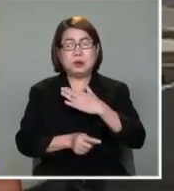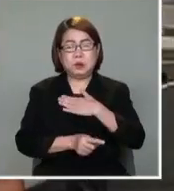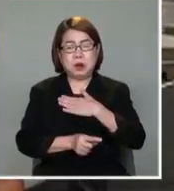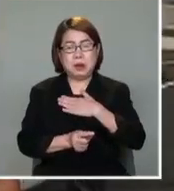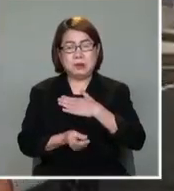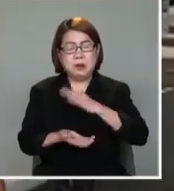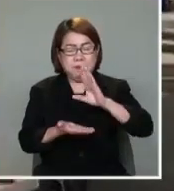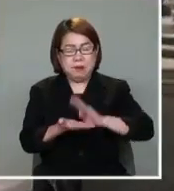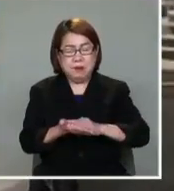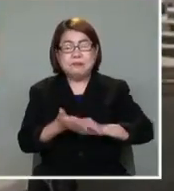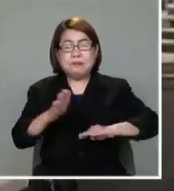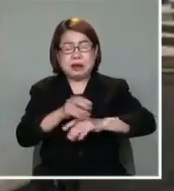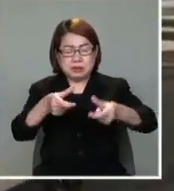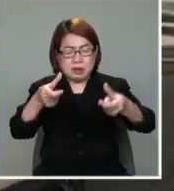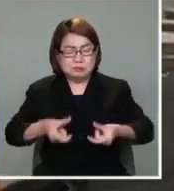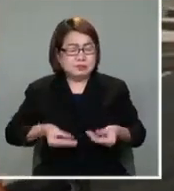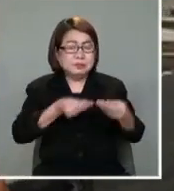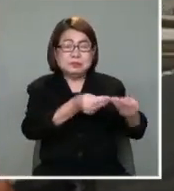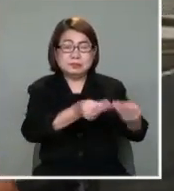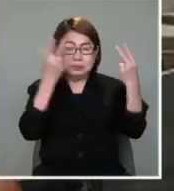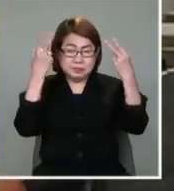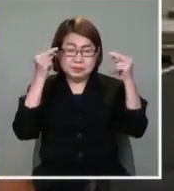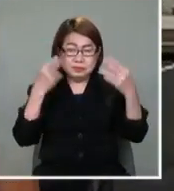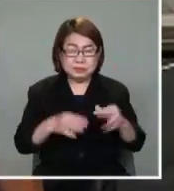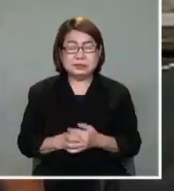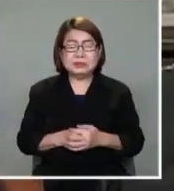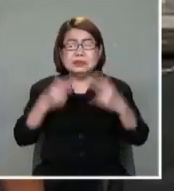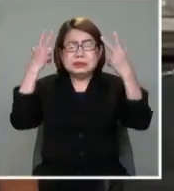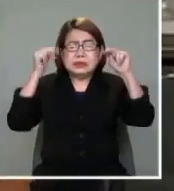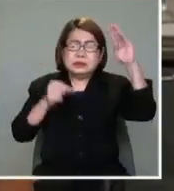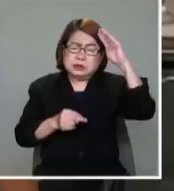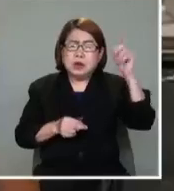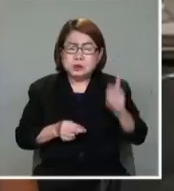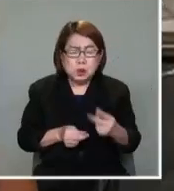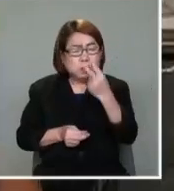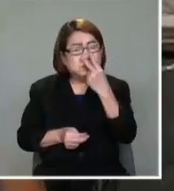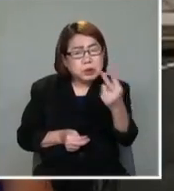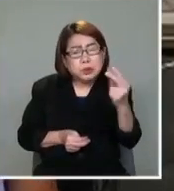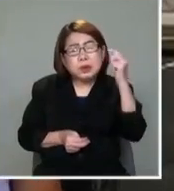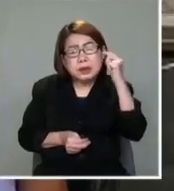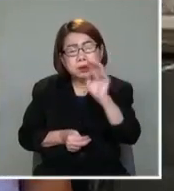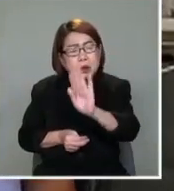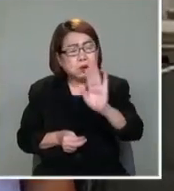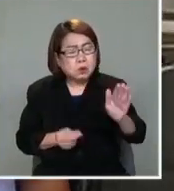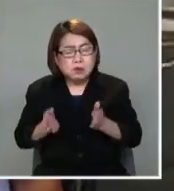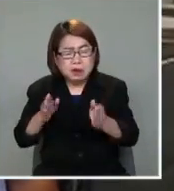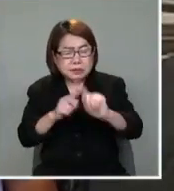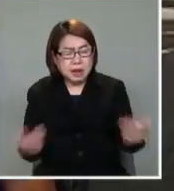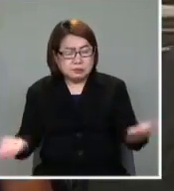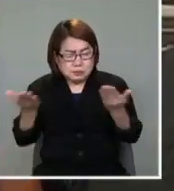างก็ท่านนายกก็คงต้องไปรวมกับความเห็นของอีกหลายฝ่ายนะ